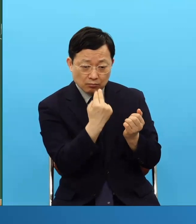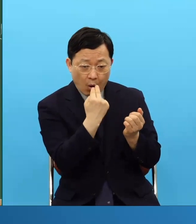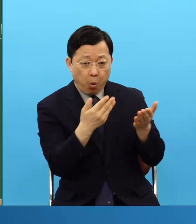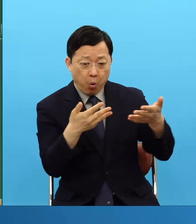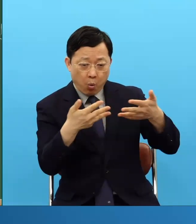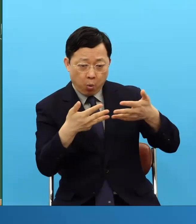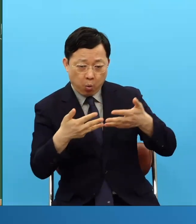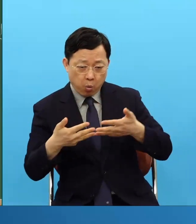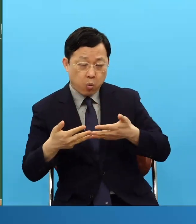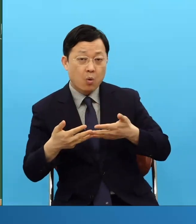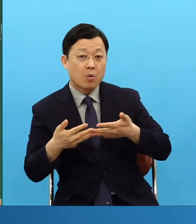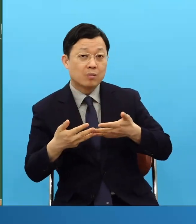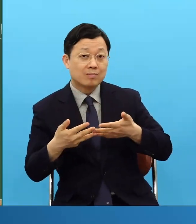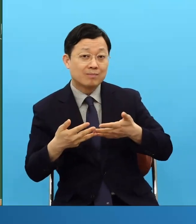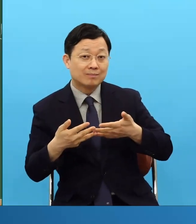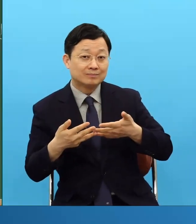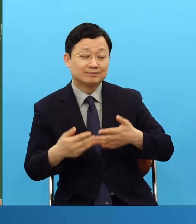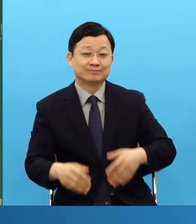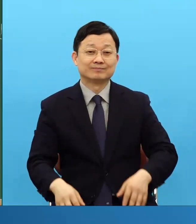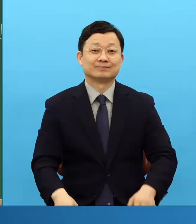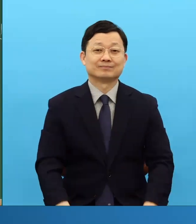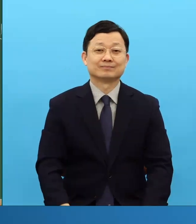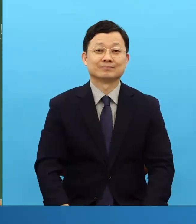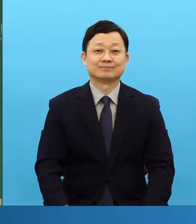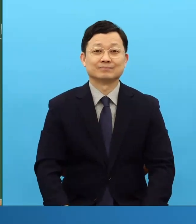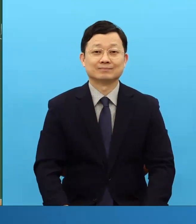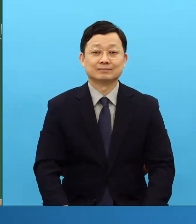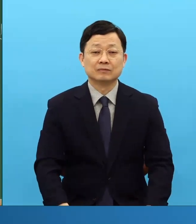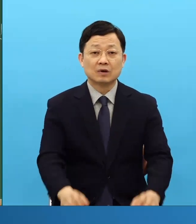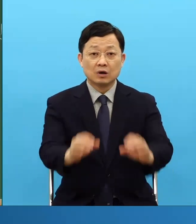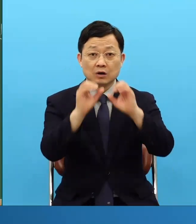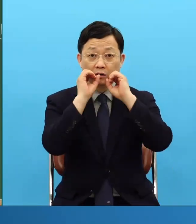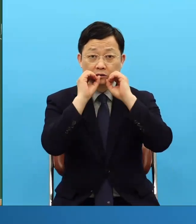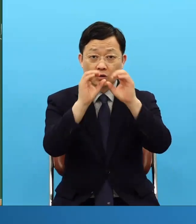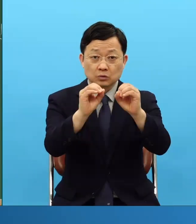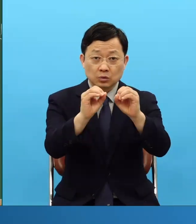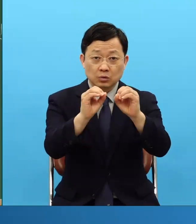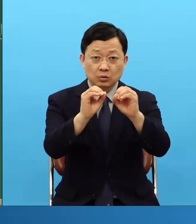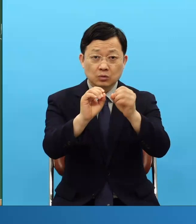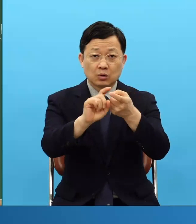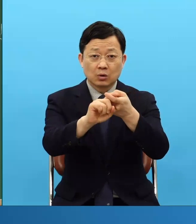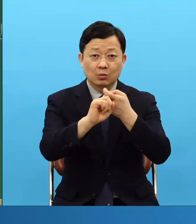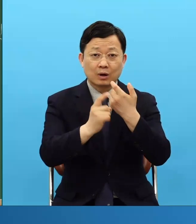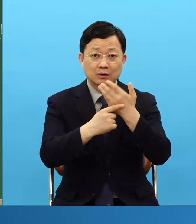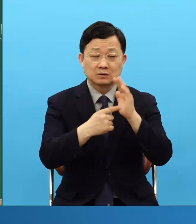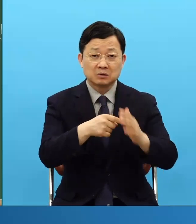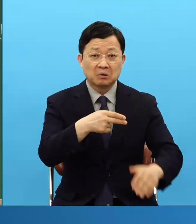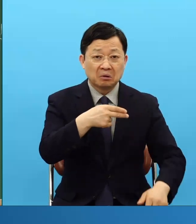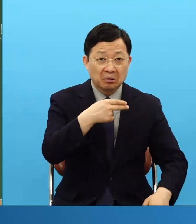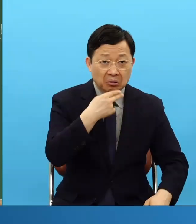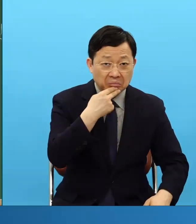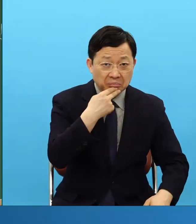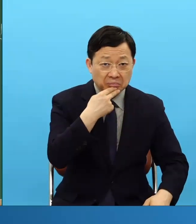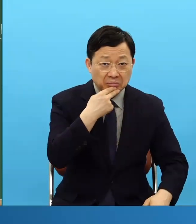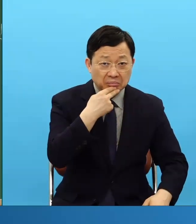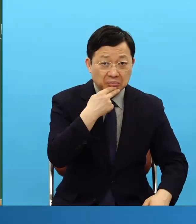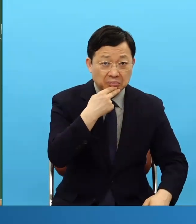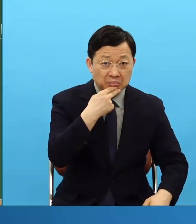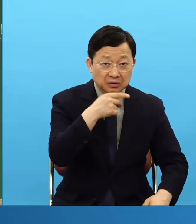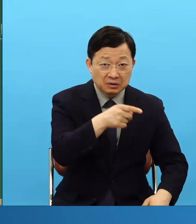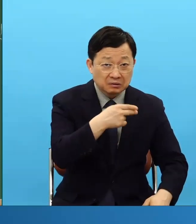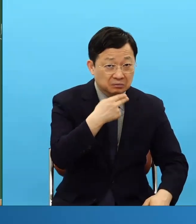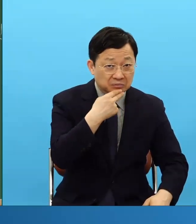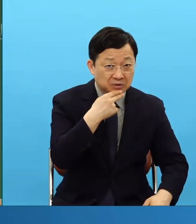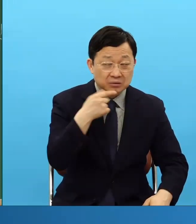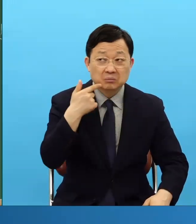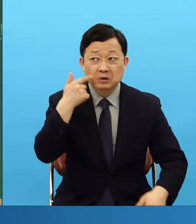그래서 뭐 전도에 대해서 전혀 관심 없는 목사님들은 제 설교 들으면 하나도 이해 안 됩니다. But pastors